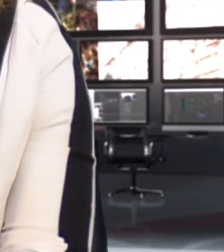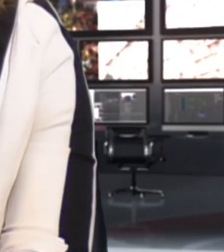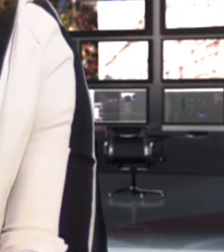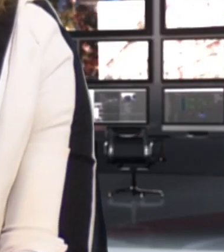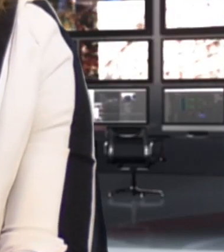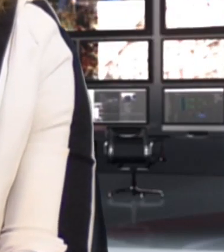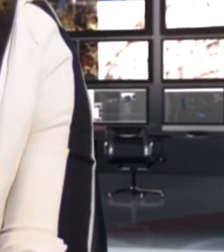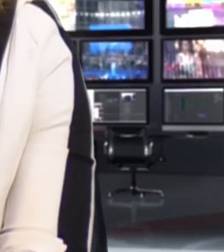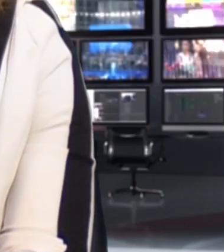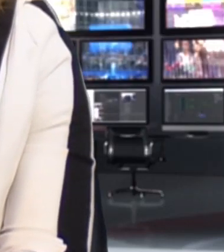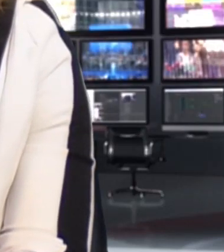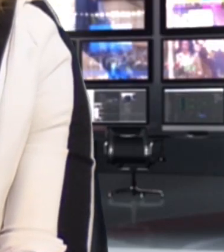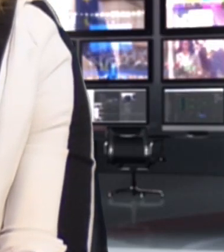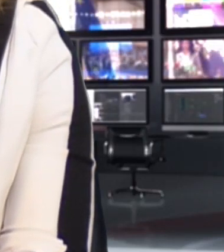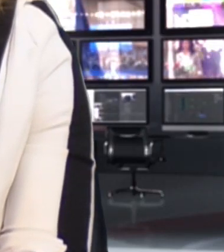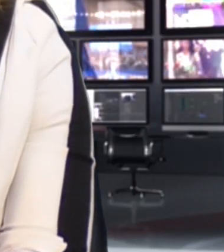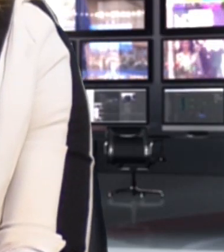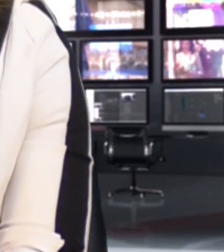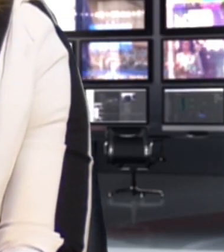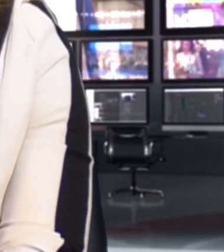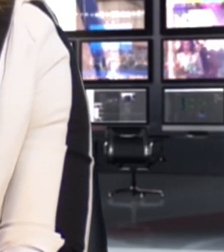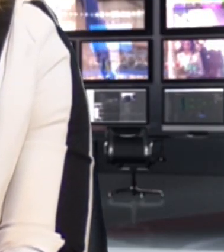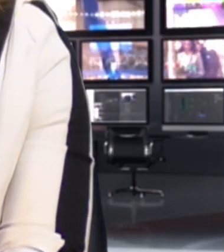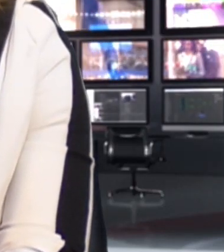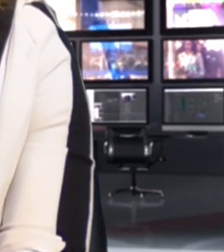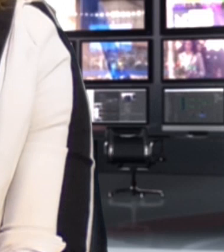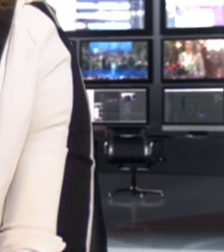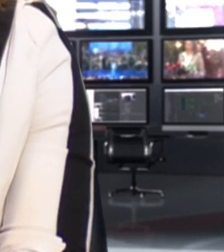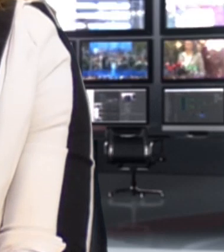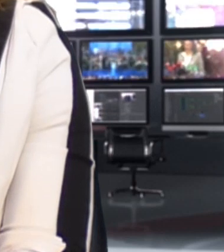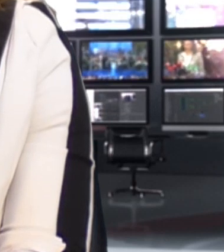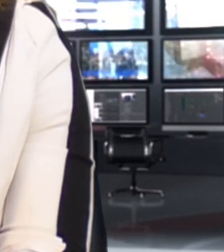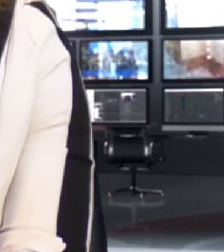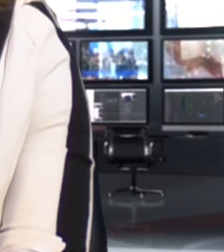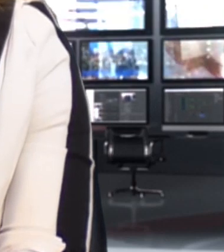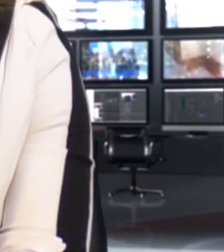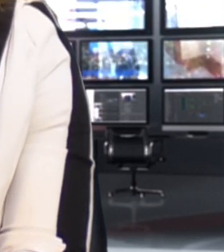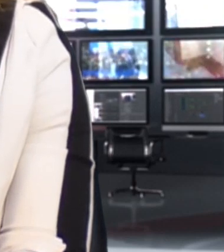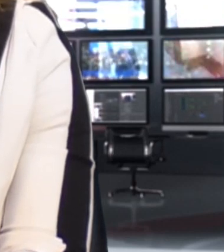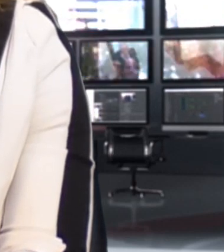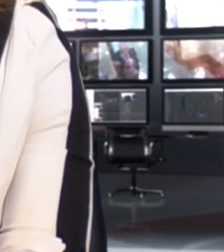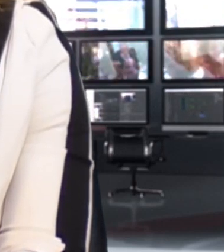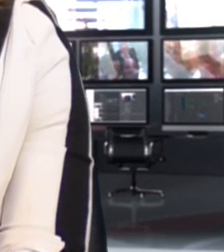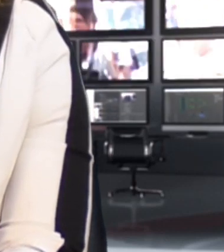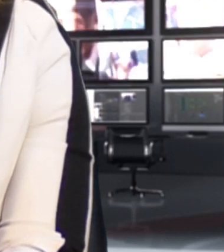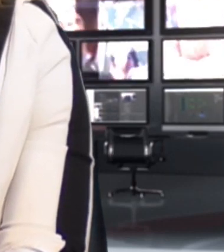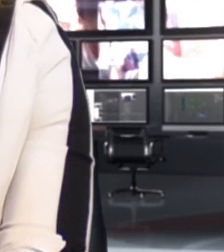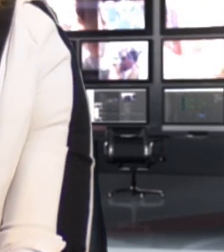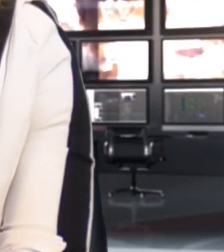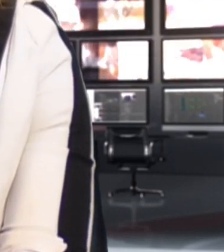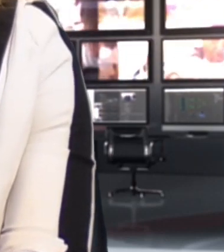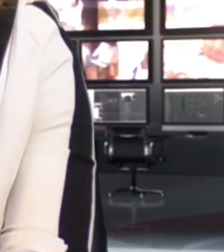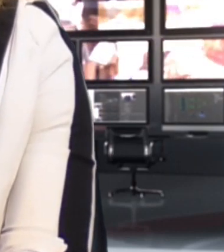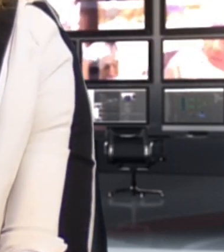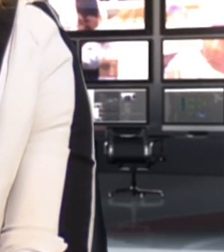20 raste të reja pozitive me COVID-19, mes tyre 4 personel shëndetësor janë regjistruar gjatë 24 orëve të fundit. Në